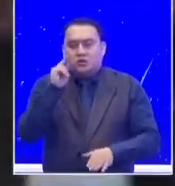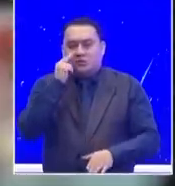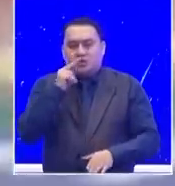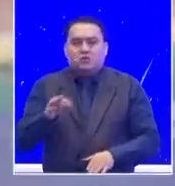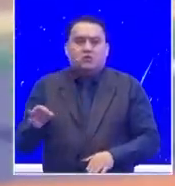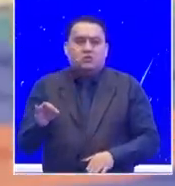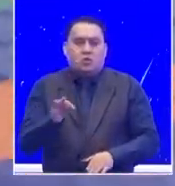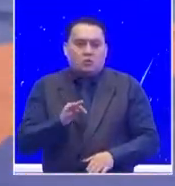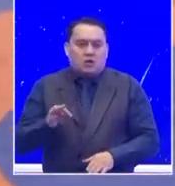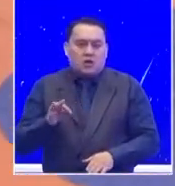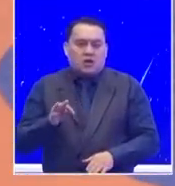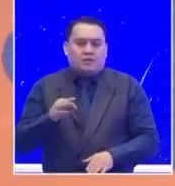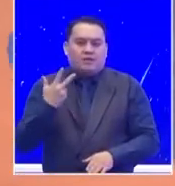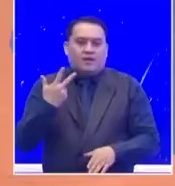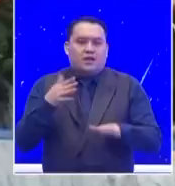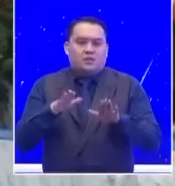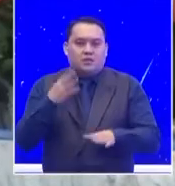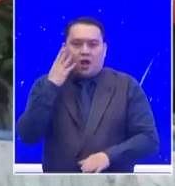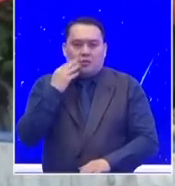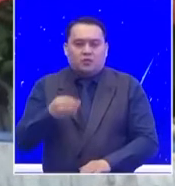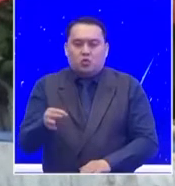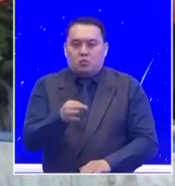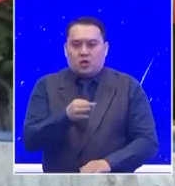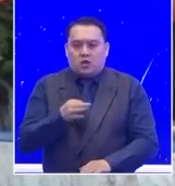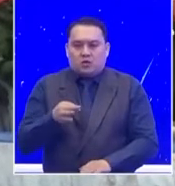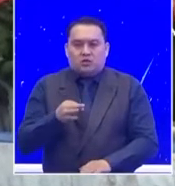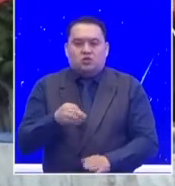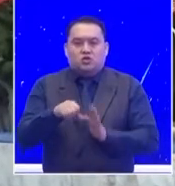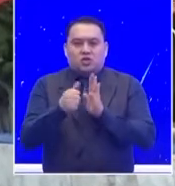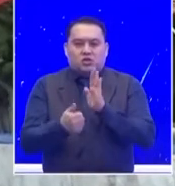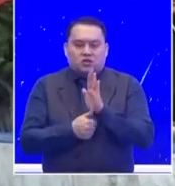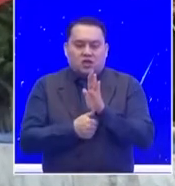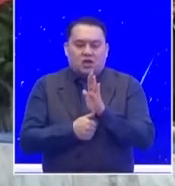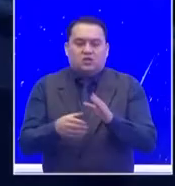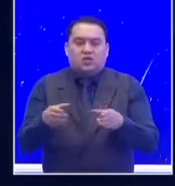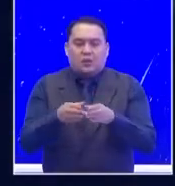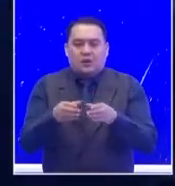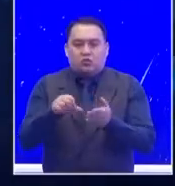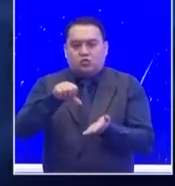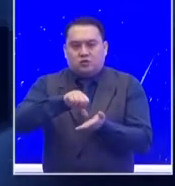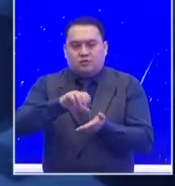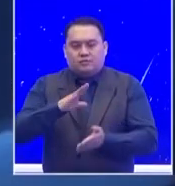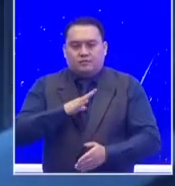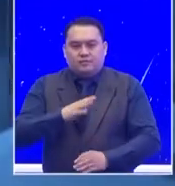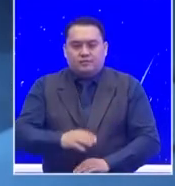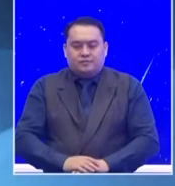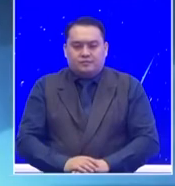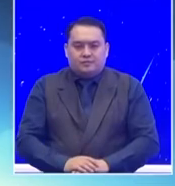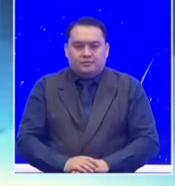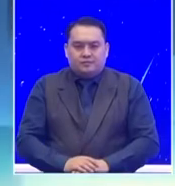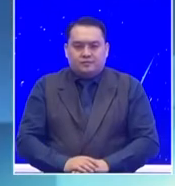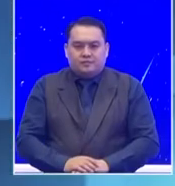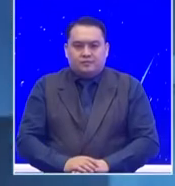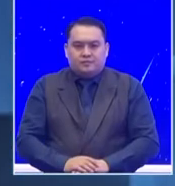области. За третьим местом уверенно закрепилась Алматинская область. Всего разыграно 16 званий мастеров спорта. Алексей Цой, Жей Курманбаев, телеканал